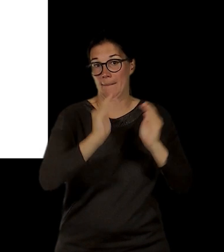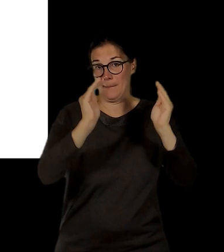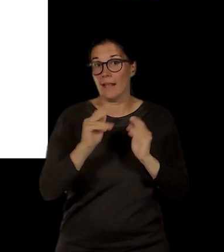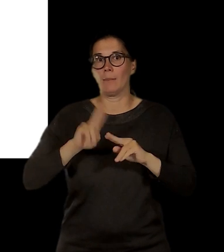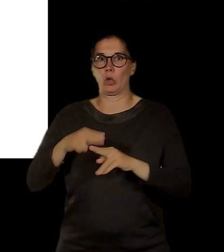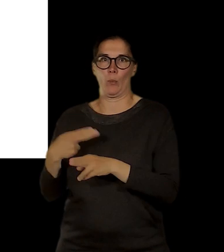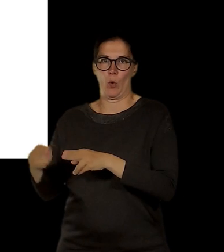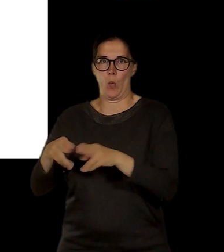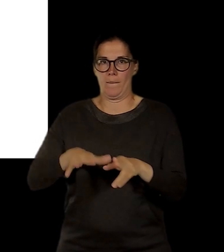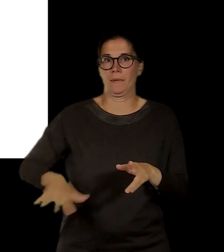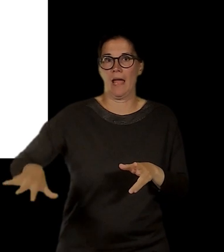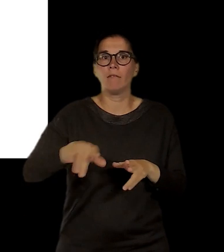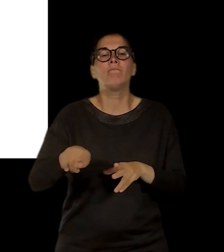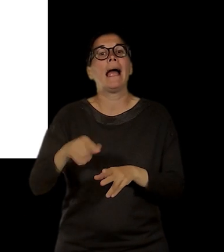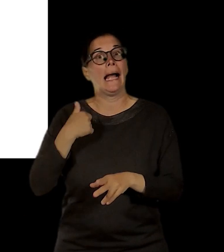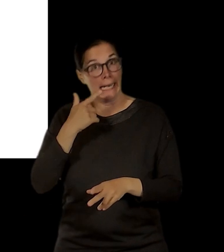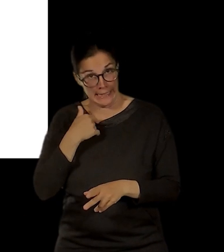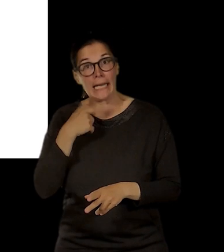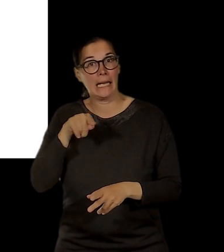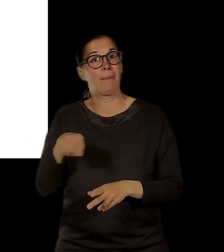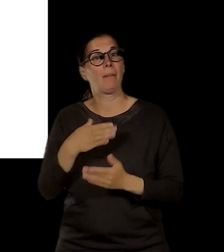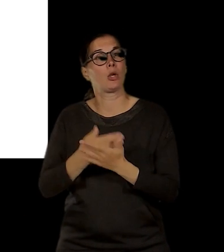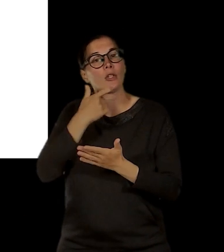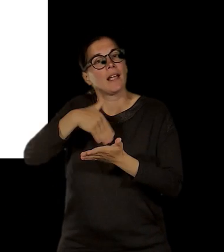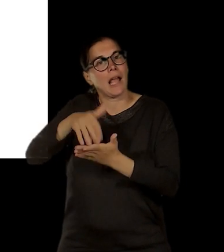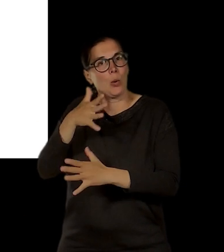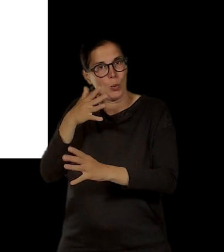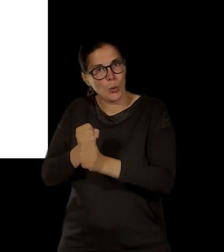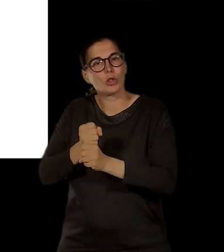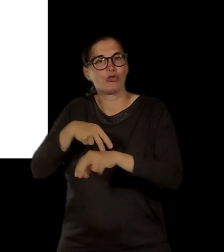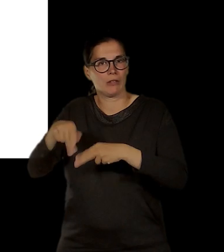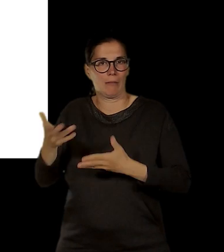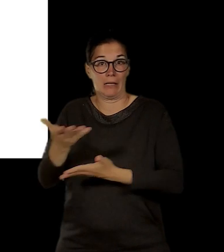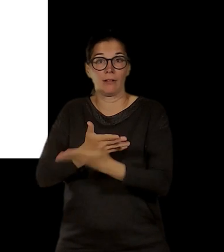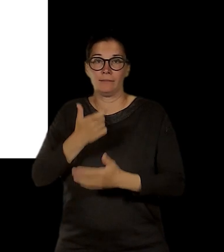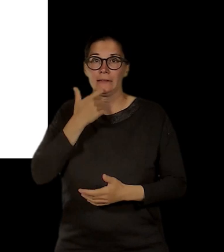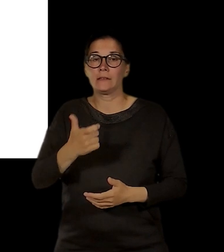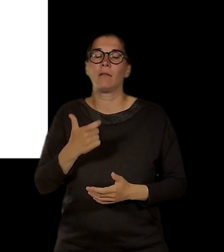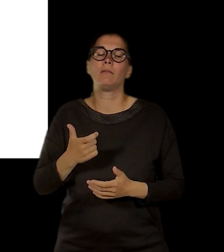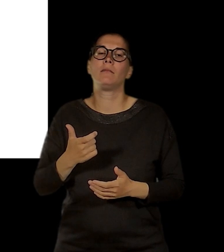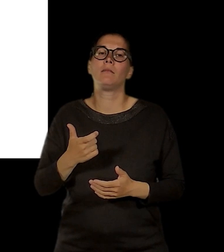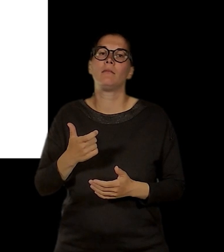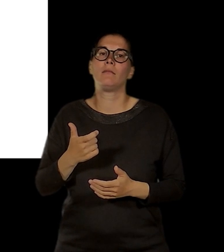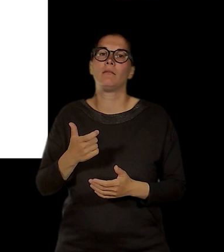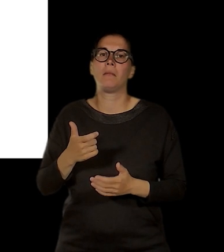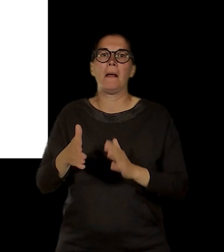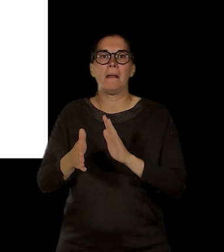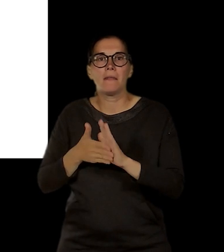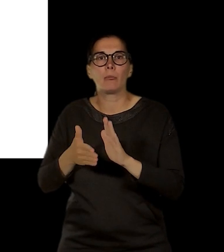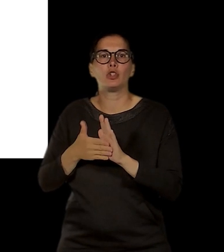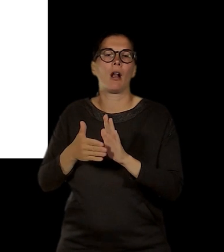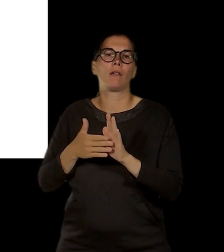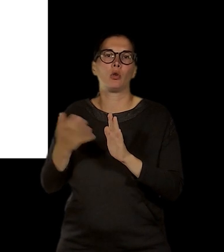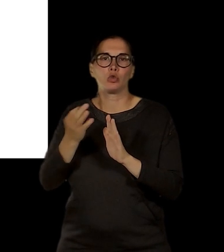jako zásadní, že jsme chtěli, aby o něm byla vedena debata a byl třeba v těch memokódech jako